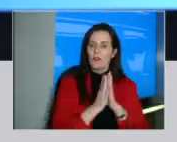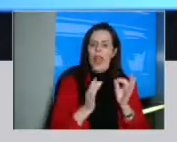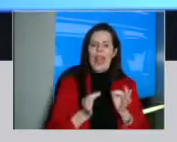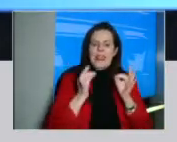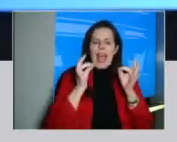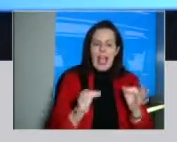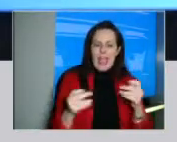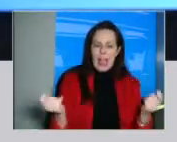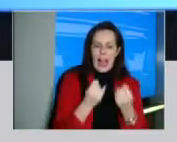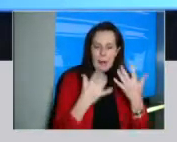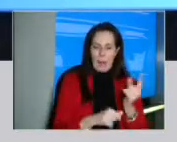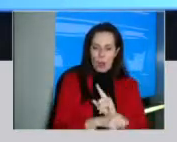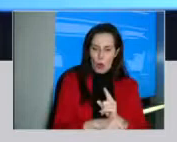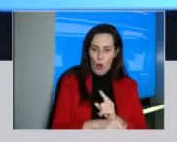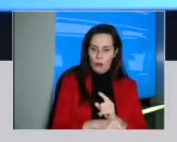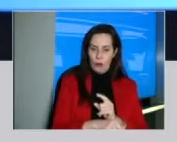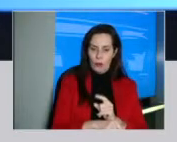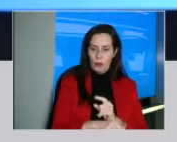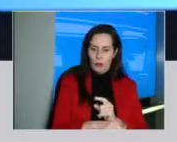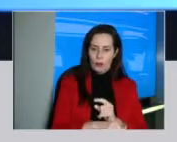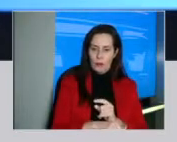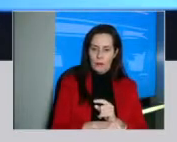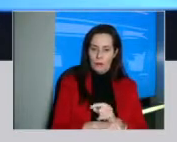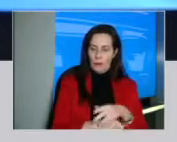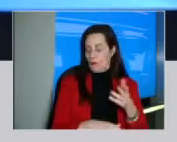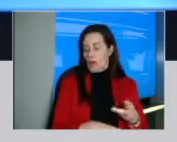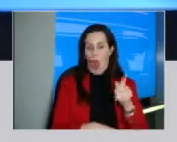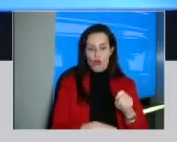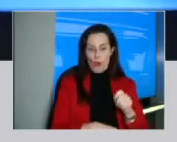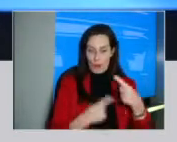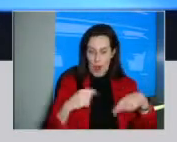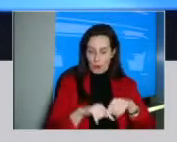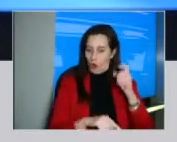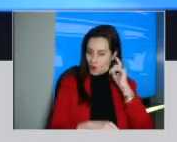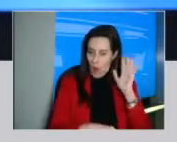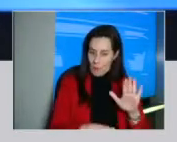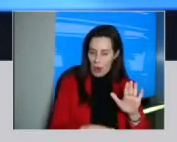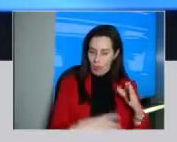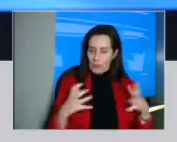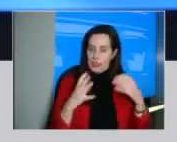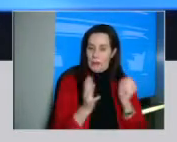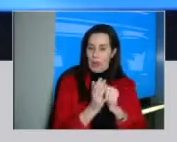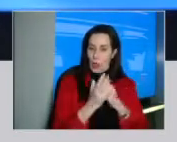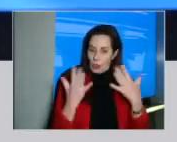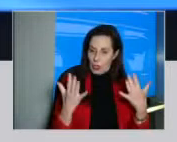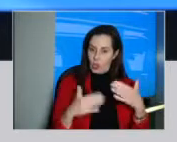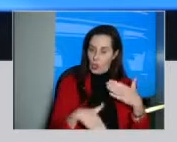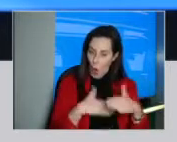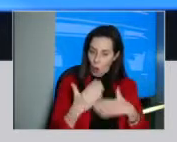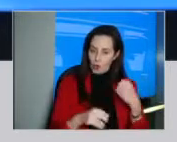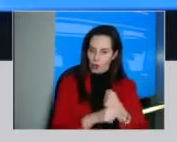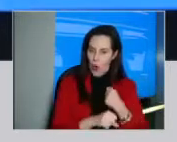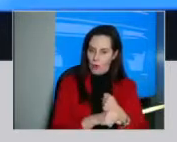את שידורי התעמולה בכמה דקות. אוקיי. Okay. ישב השופט חשין, שמע את מסיבת העיתונאים תוך כדי